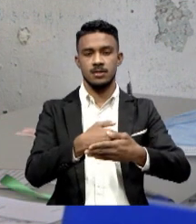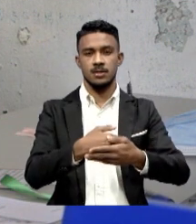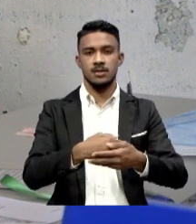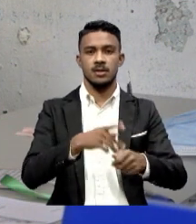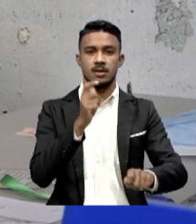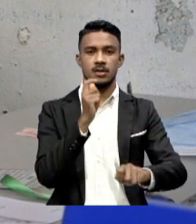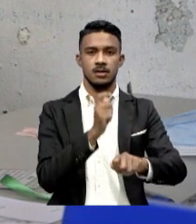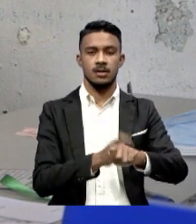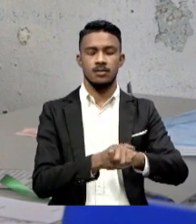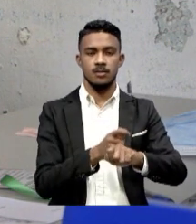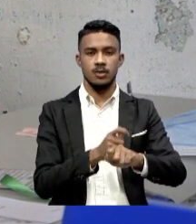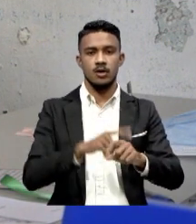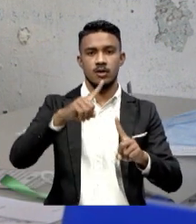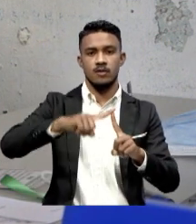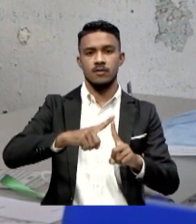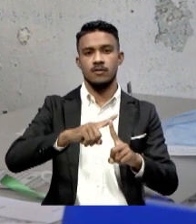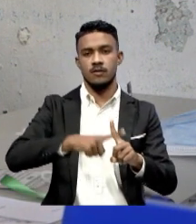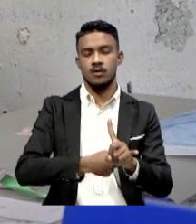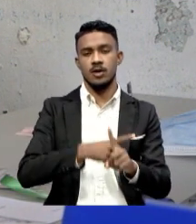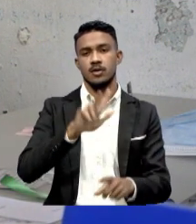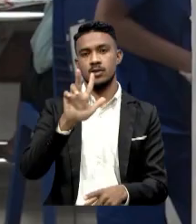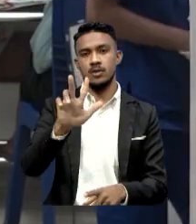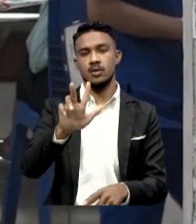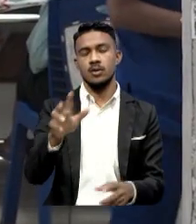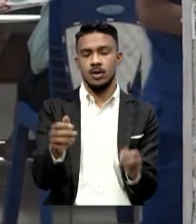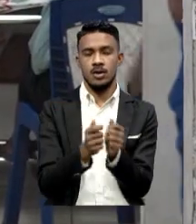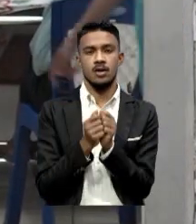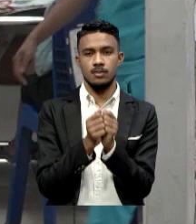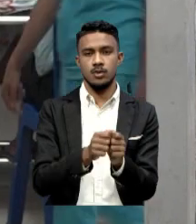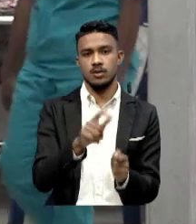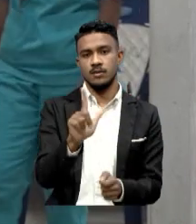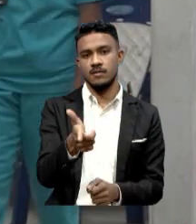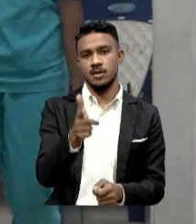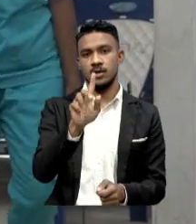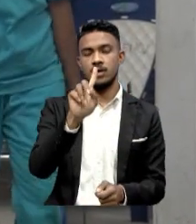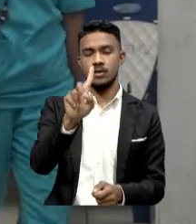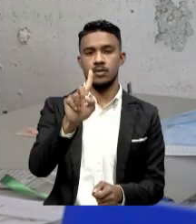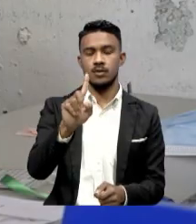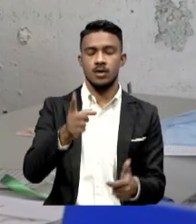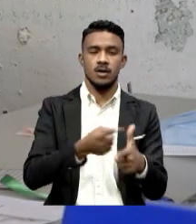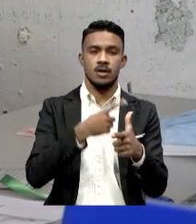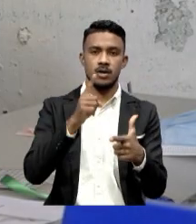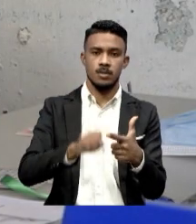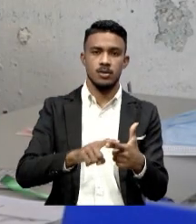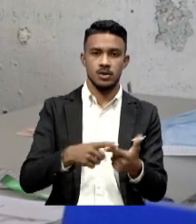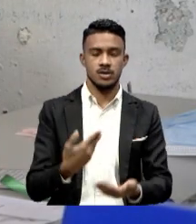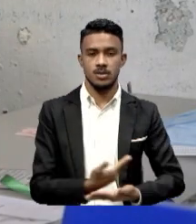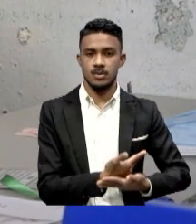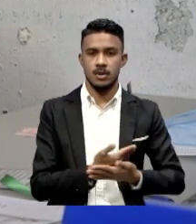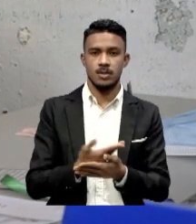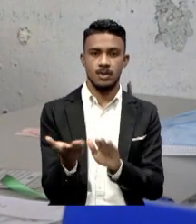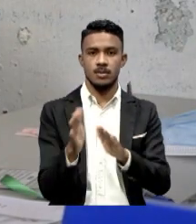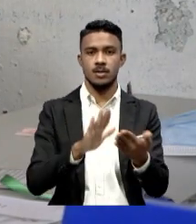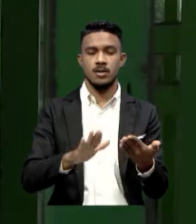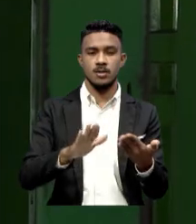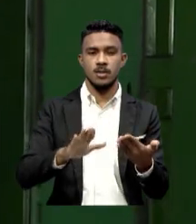Durante fulan tolu ne, Makamoto 21. Depois, mortalidade bebê menos isso lorong hitu